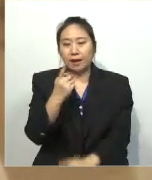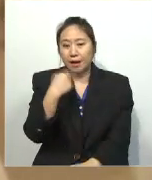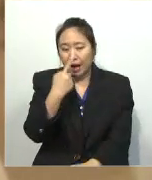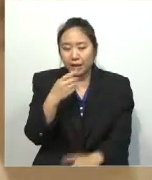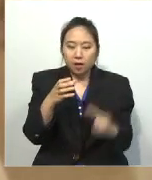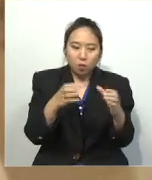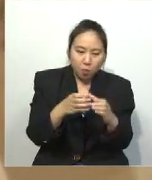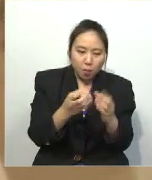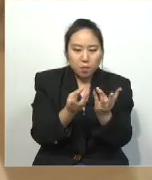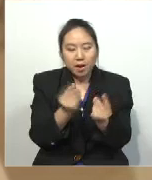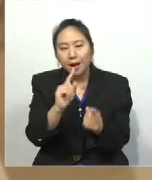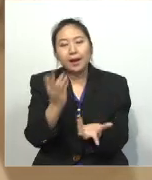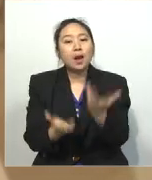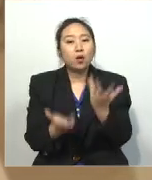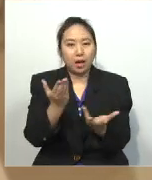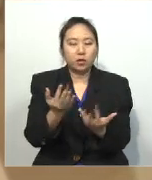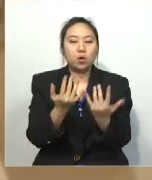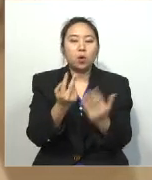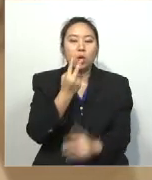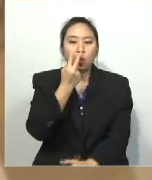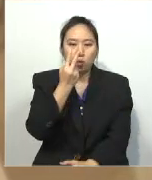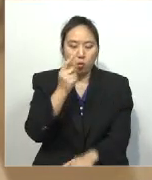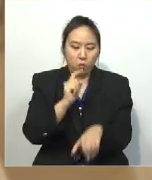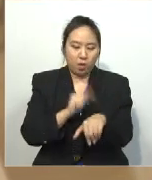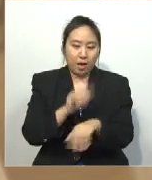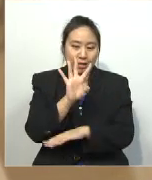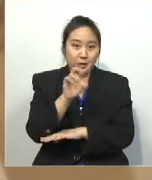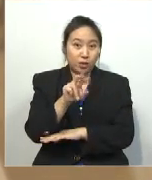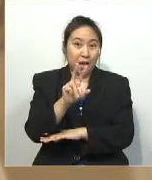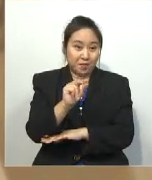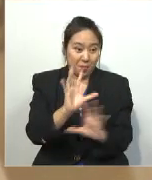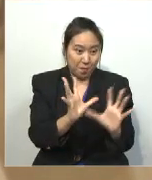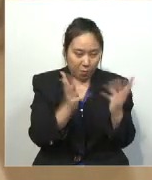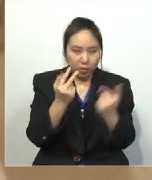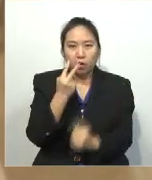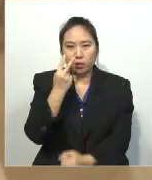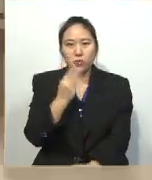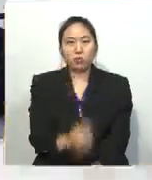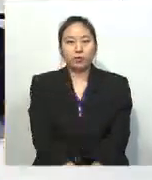ได้เบอร์อะไรหรือว่าเขตไหนนะคะก็ต้องติดตามในช่วงของหลังเวลา16:30 นนี้ค่ะ